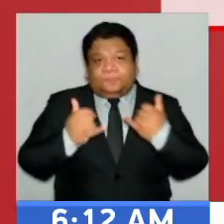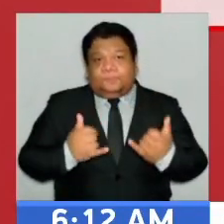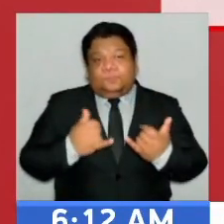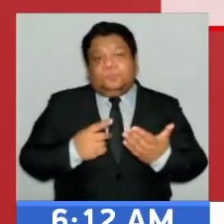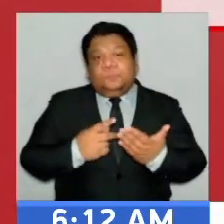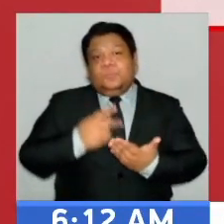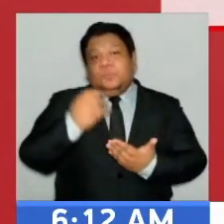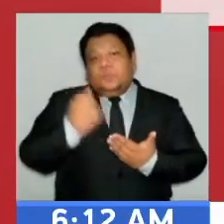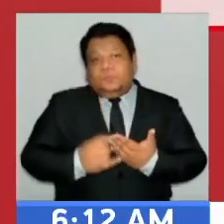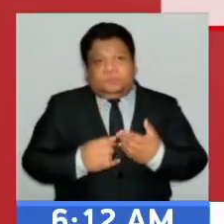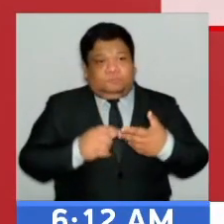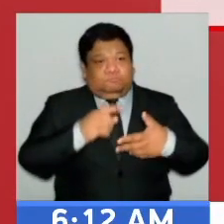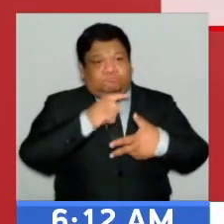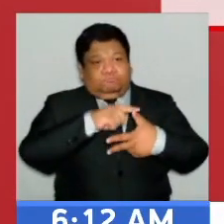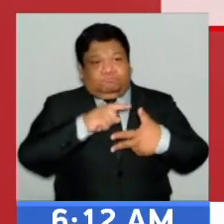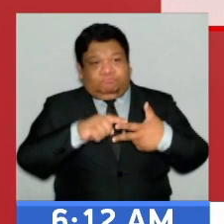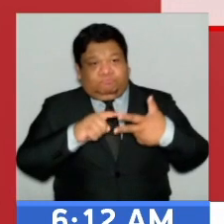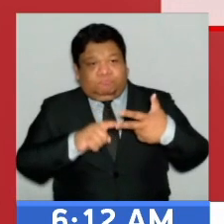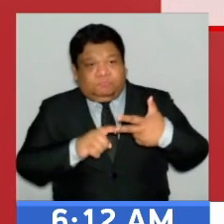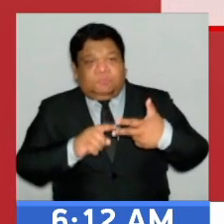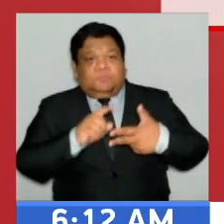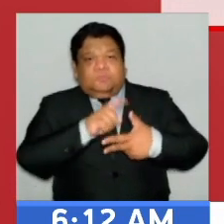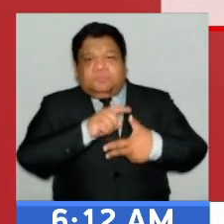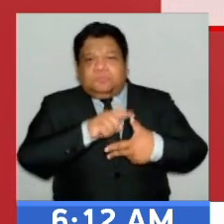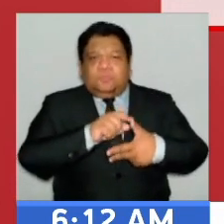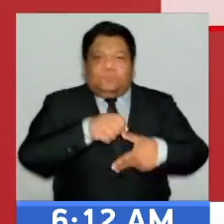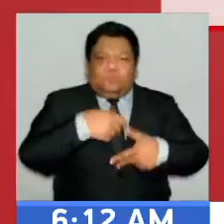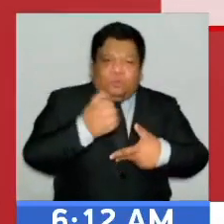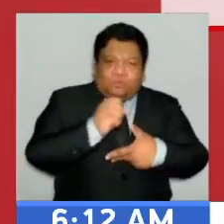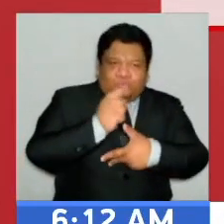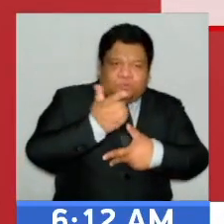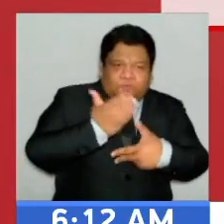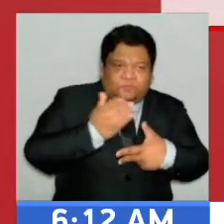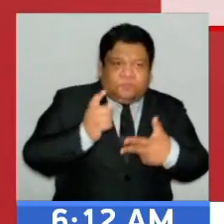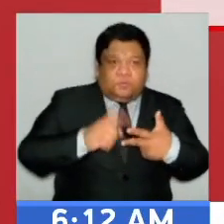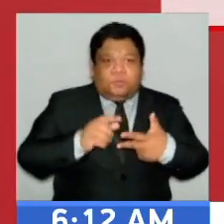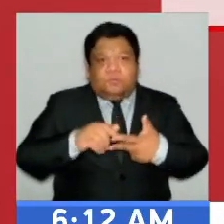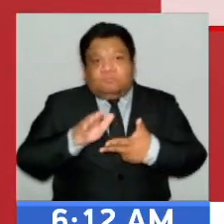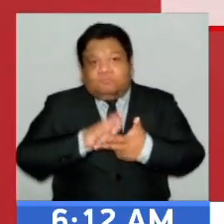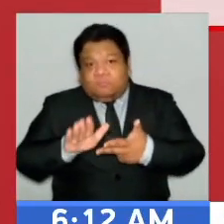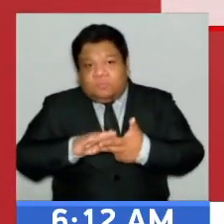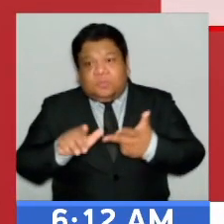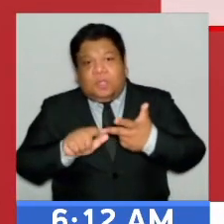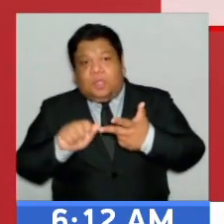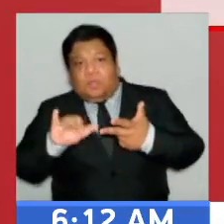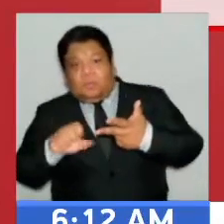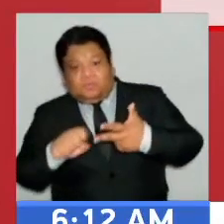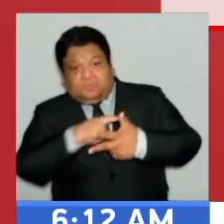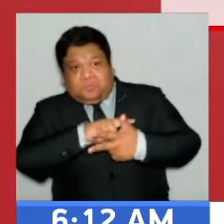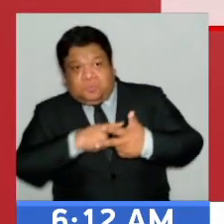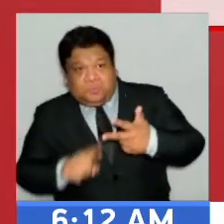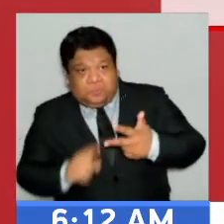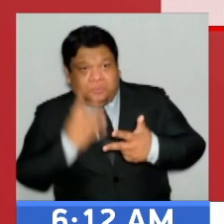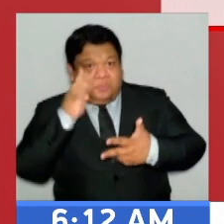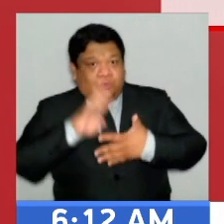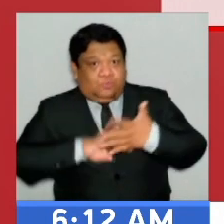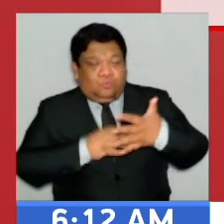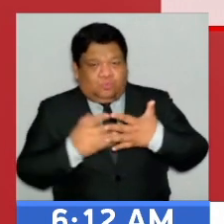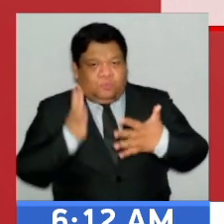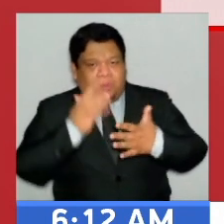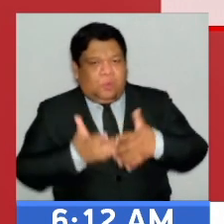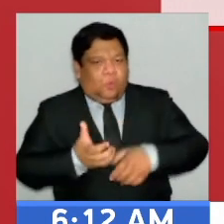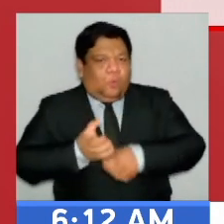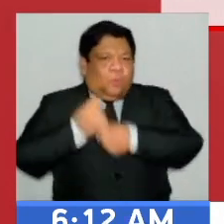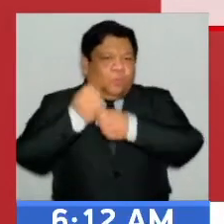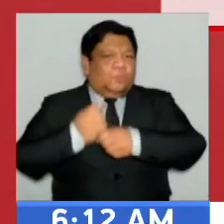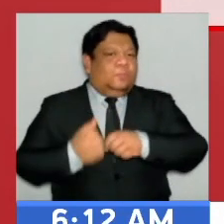namang ipagbabawal ang public works at AICS o Assistance to Individuals in Crisis Situations maliban kung agarang tulong tulad kung